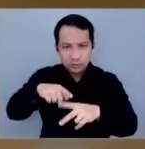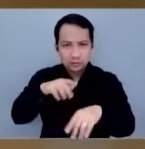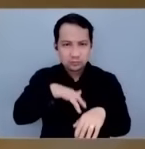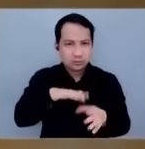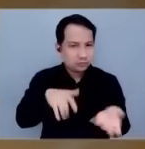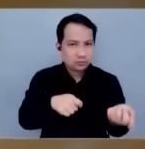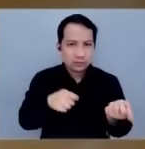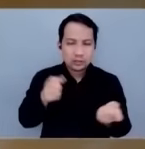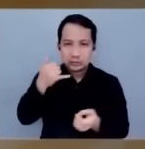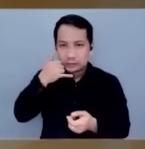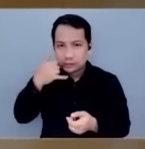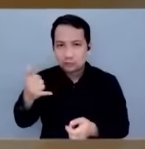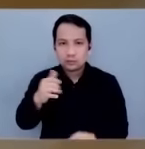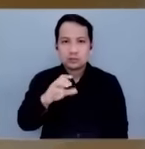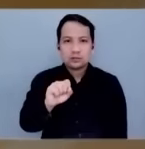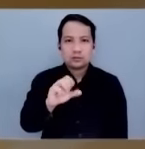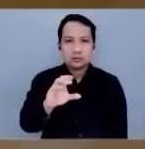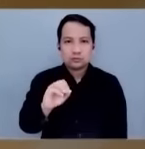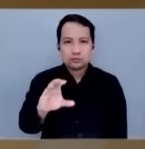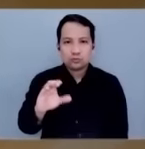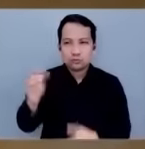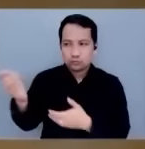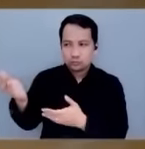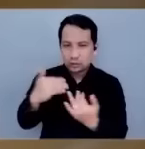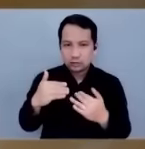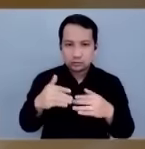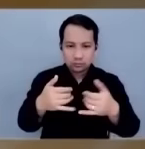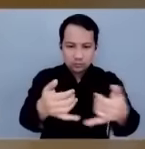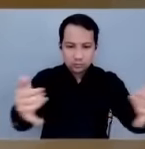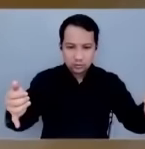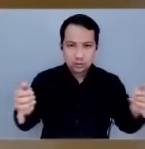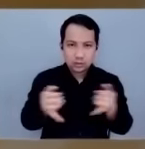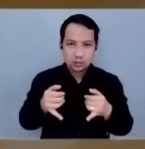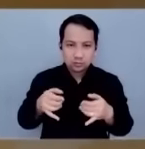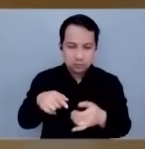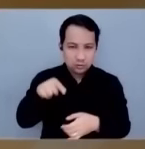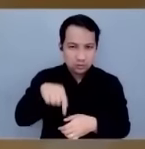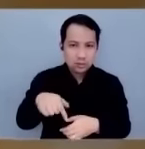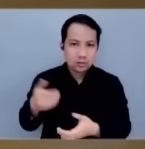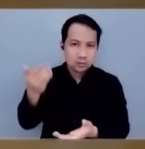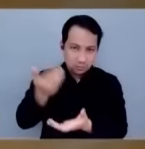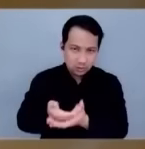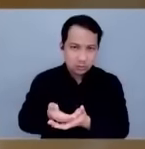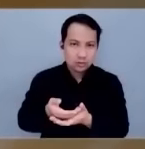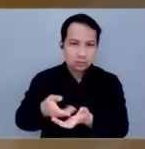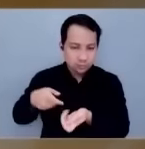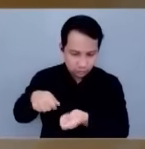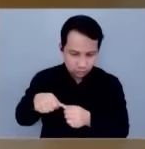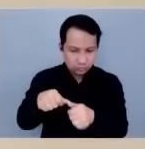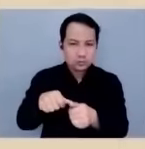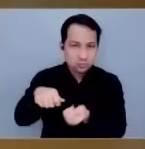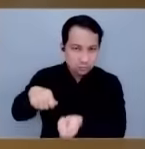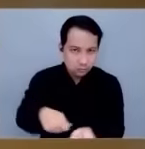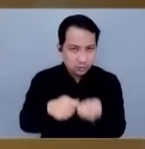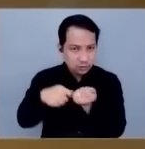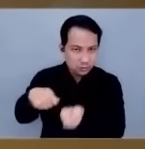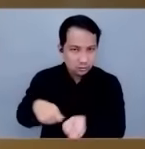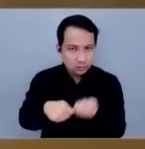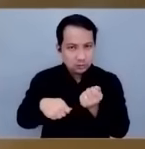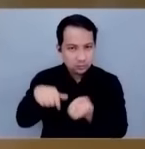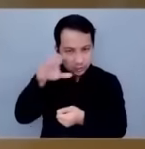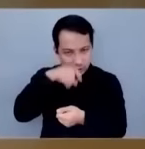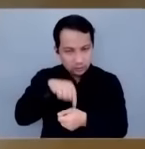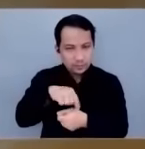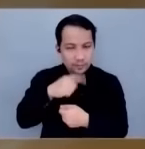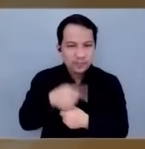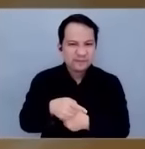tinawagan nila yung soko, kinordon yung area. Nung dumating yung soko sa kanila, itinuloy yung paghukay.